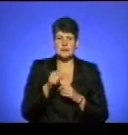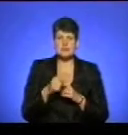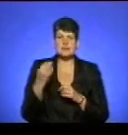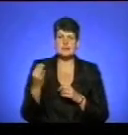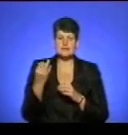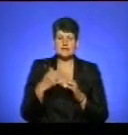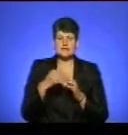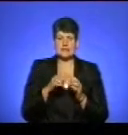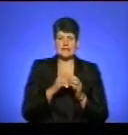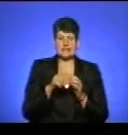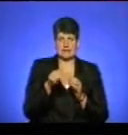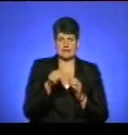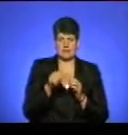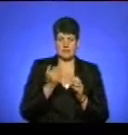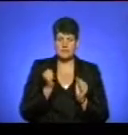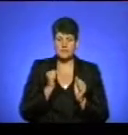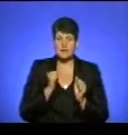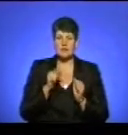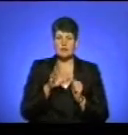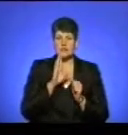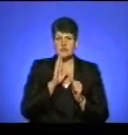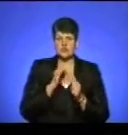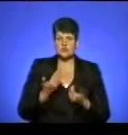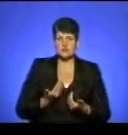історія серед 10 в артбуці. Дівчина